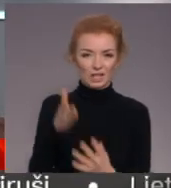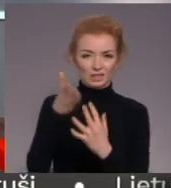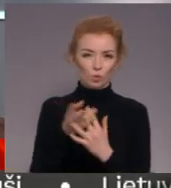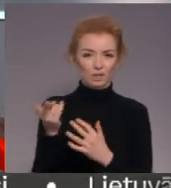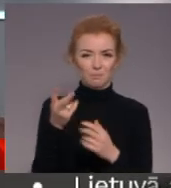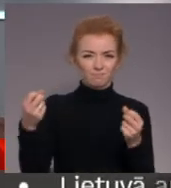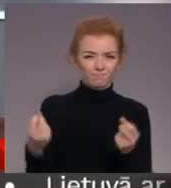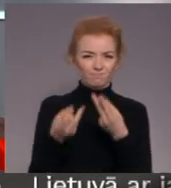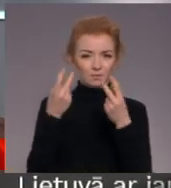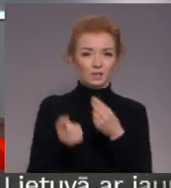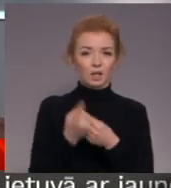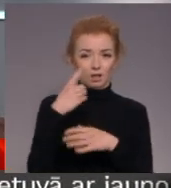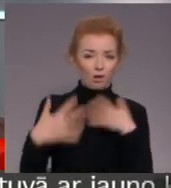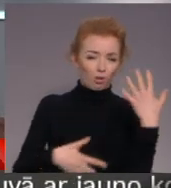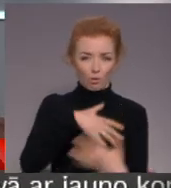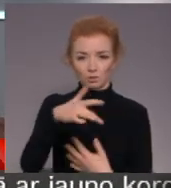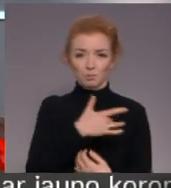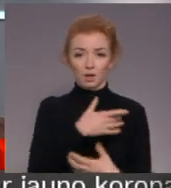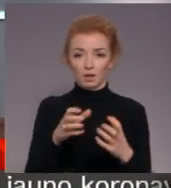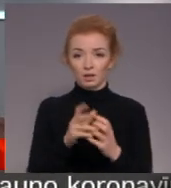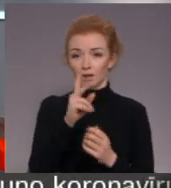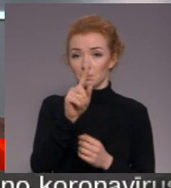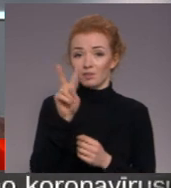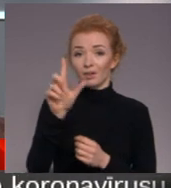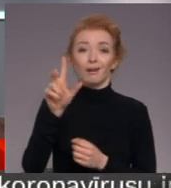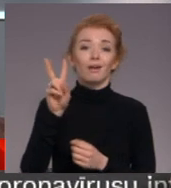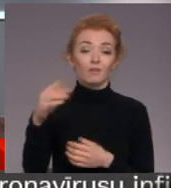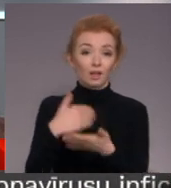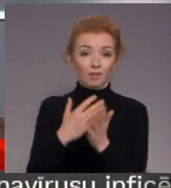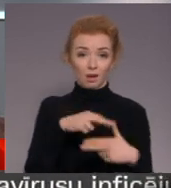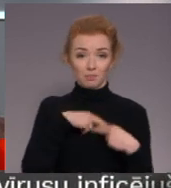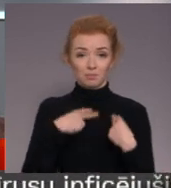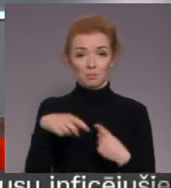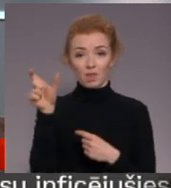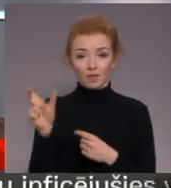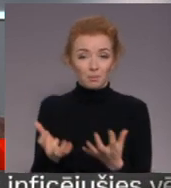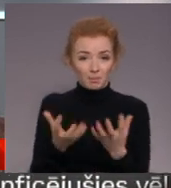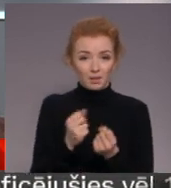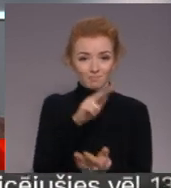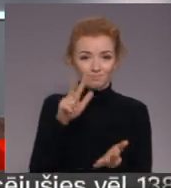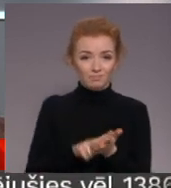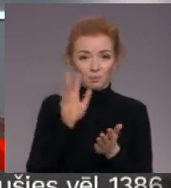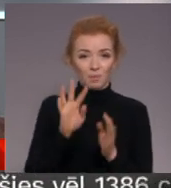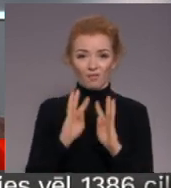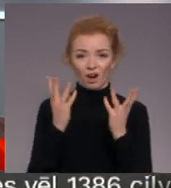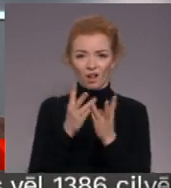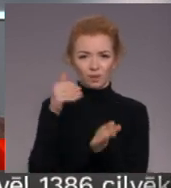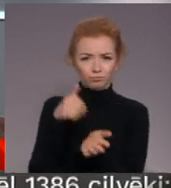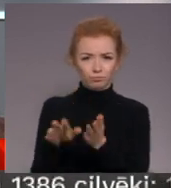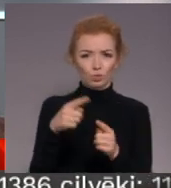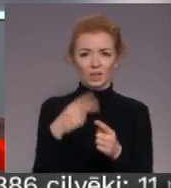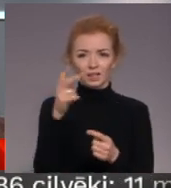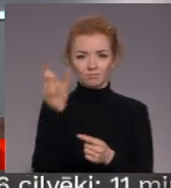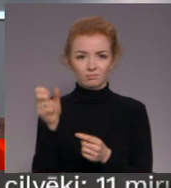Savstarpējas domstarpības radījuši haosu partijā KPVLV. Daļas biedru vakar pieņemtos lēmumus par valdes atsaukšanu un divu biedru